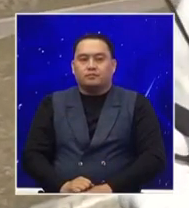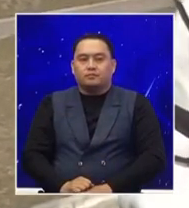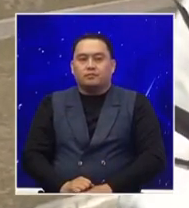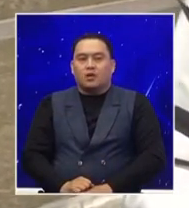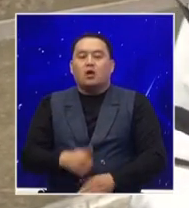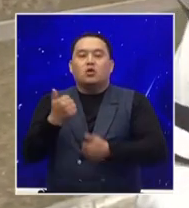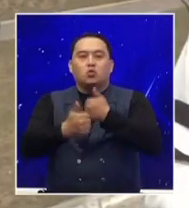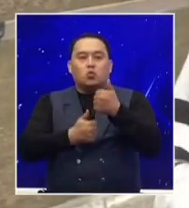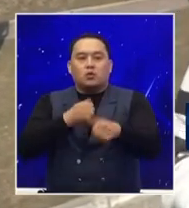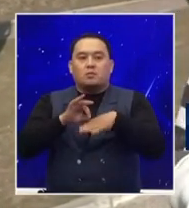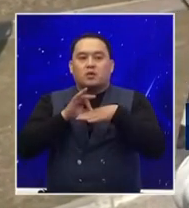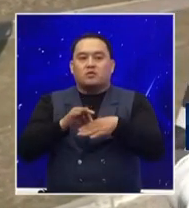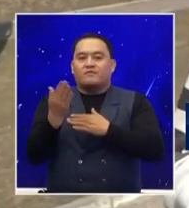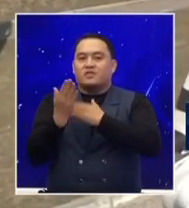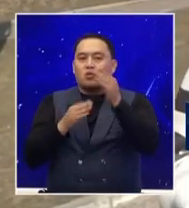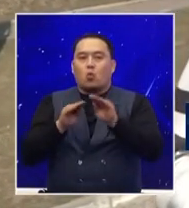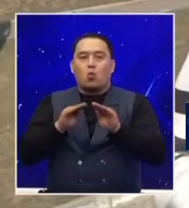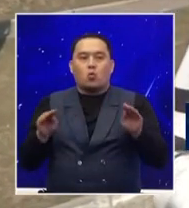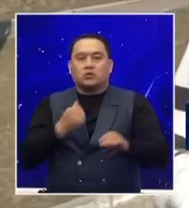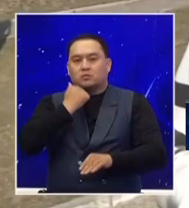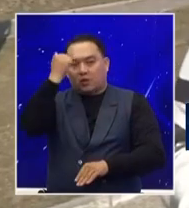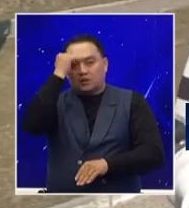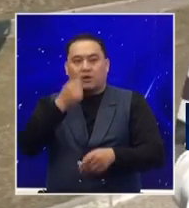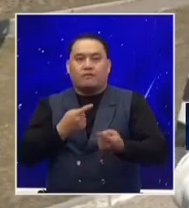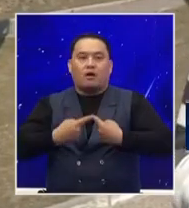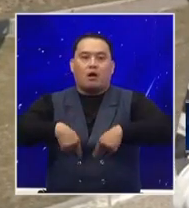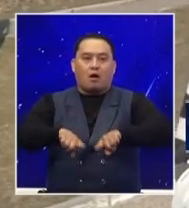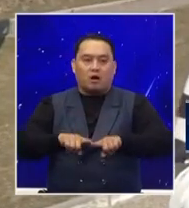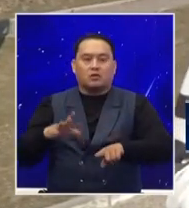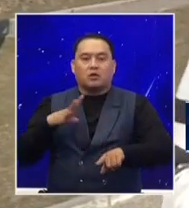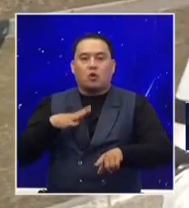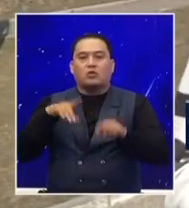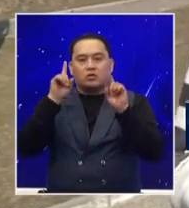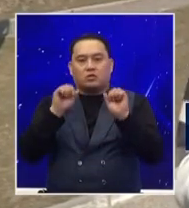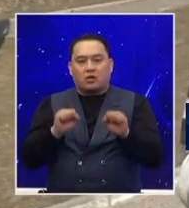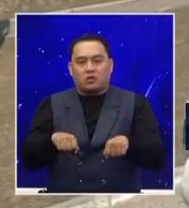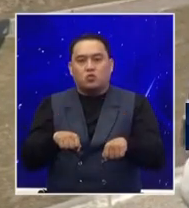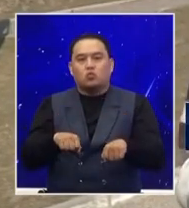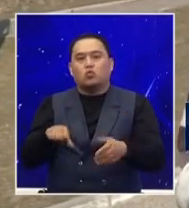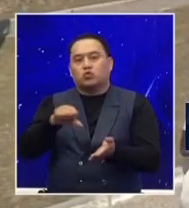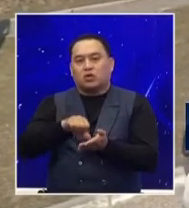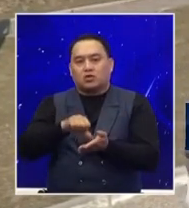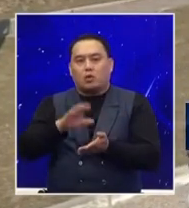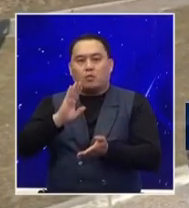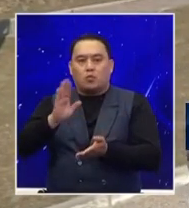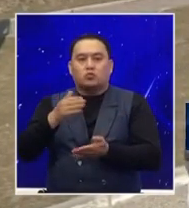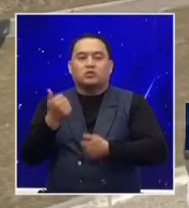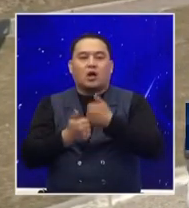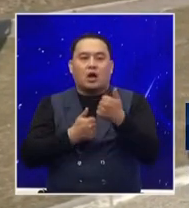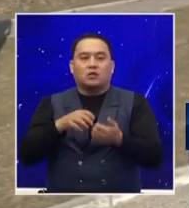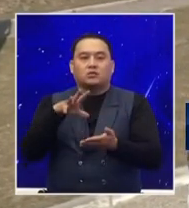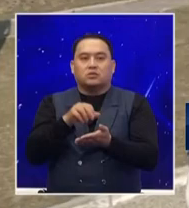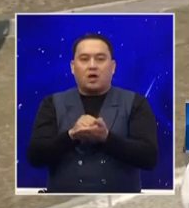Турнир прошел на высоком уровне. Спасибо организаторам за проведение мероприятия. Надеюсь и в дальнейшем участвовать в подобных соревнованиях.